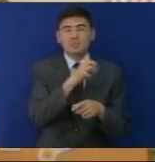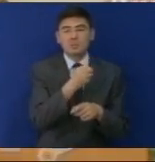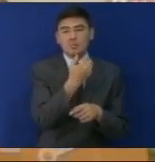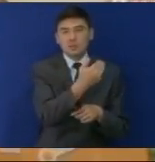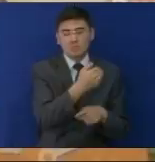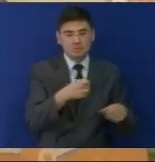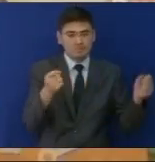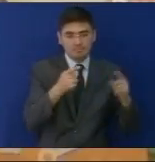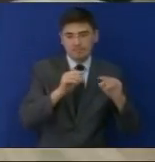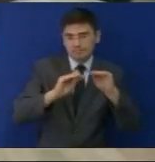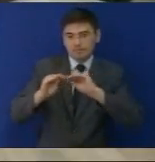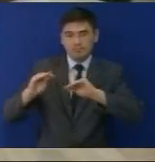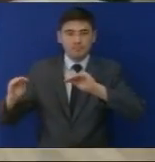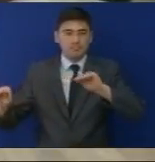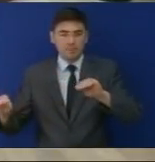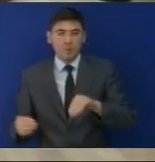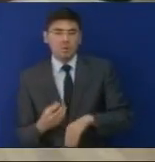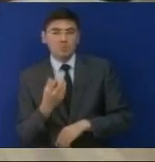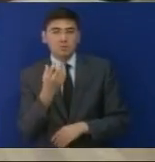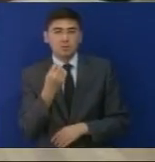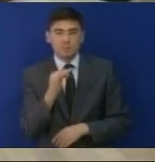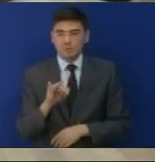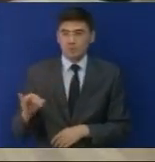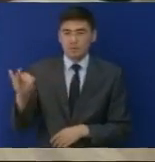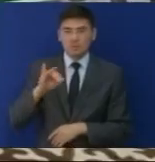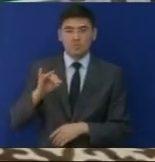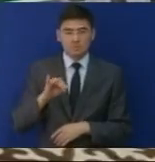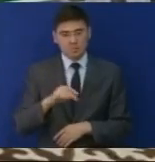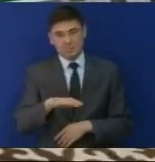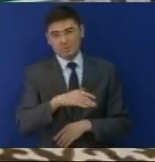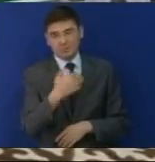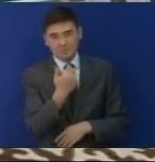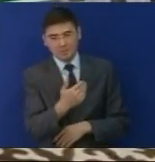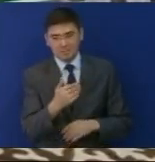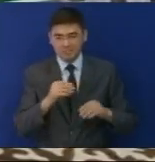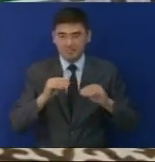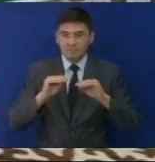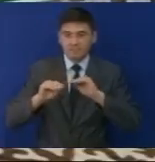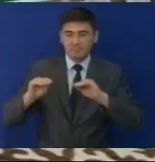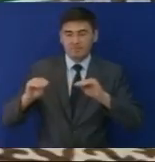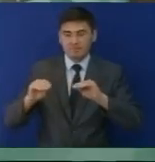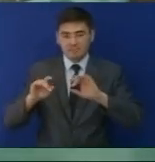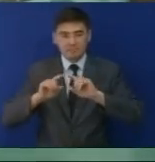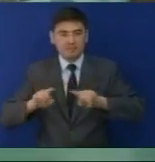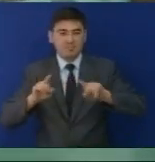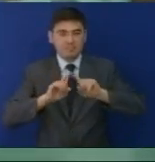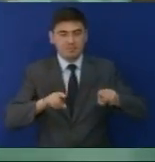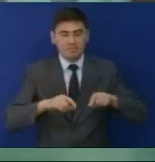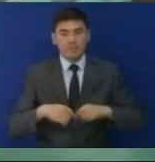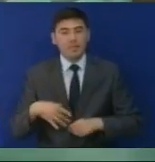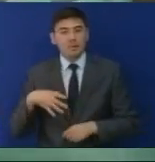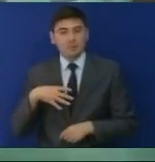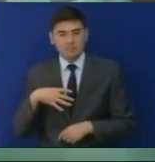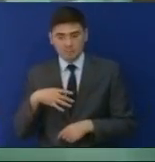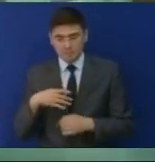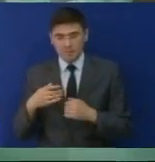района, продолжить работу по популяризации истории края. В фонд музея также вошли золотые изделия, найденные при археологических раскопках в